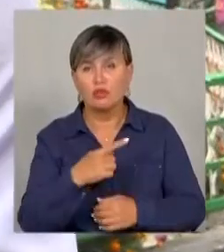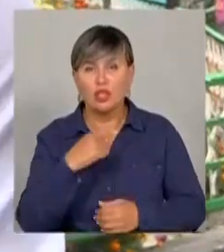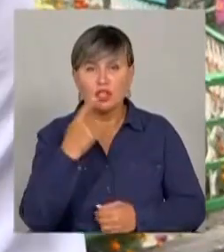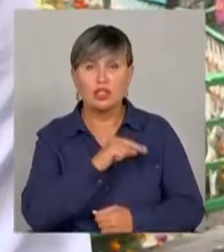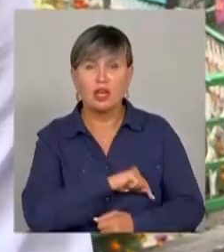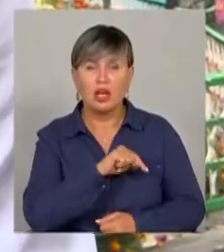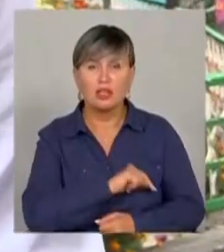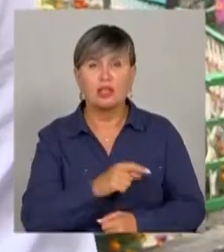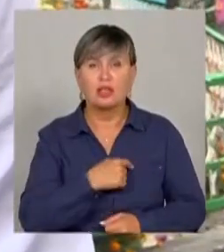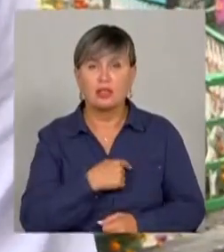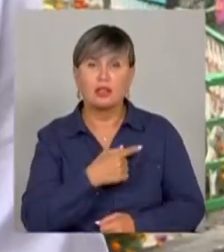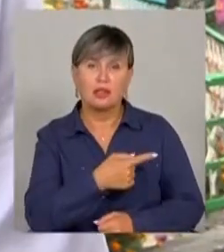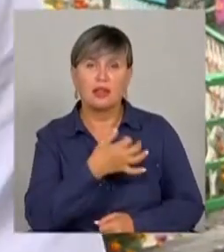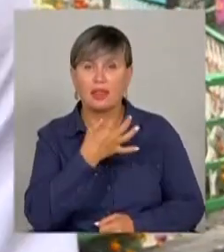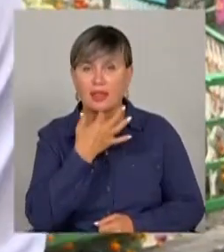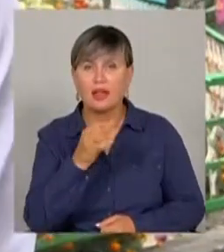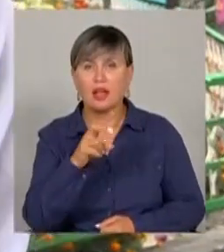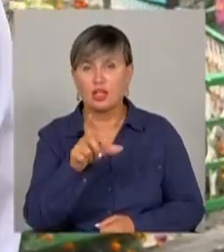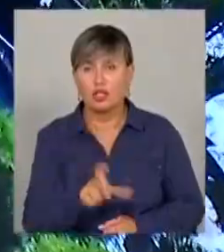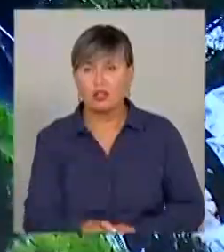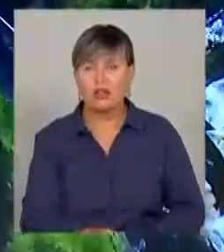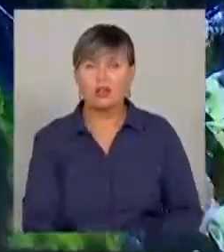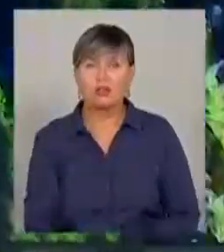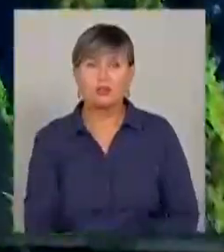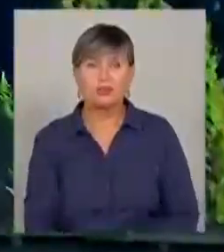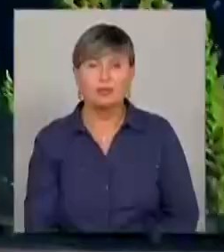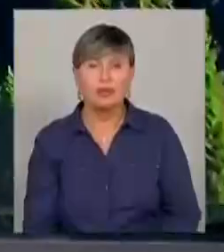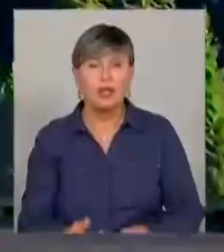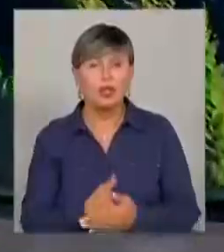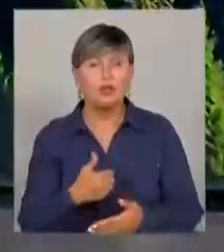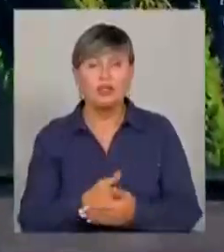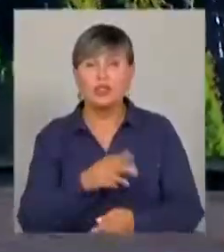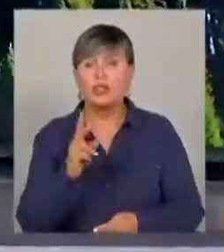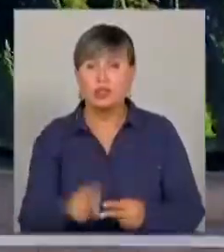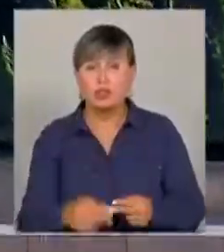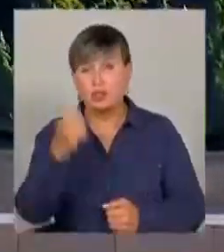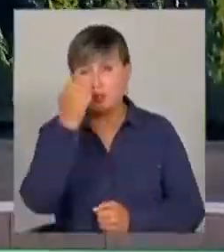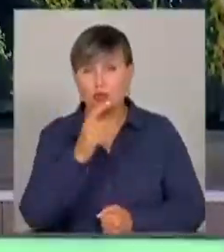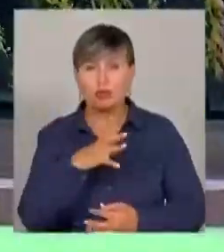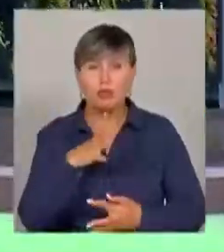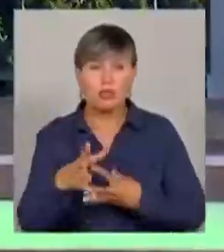качества, и я симпатизирую ему, как человеку. На этом наш выпуск завершен. Спасибо,